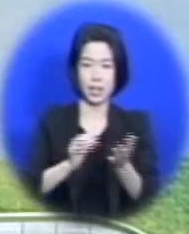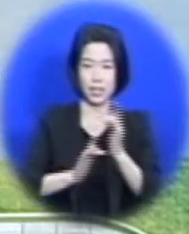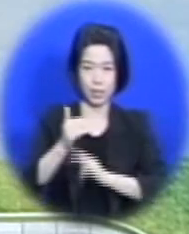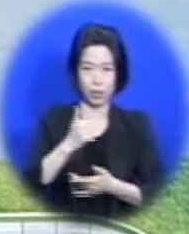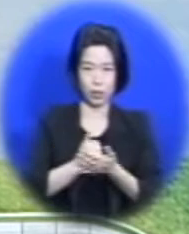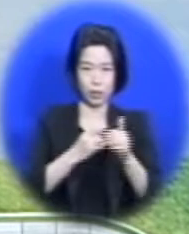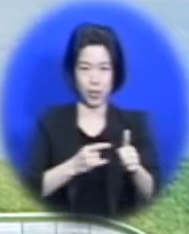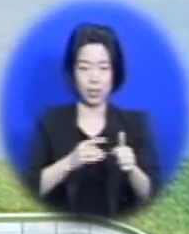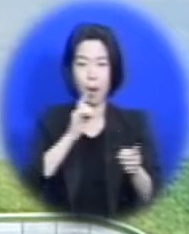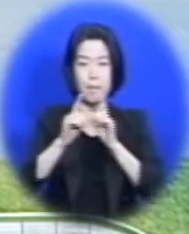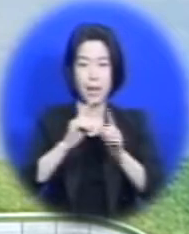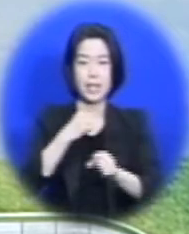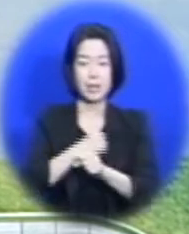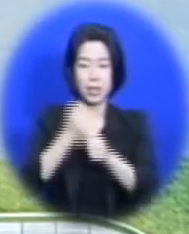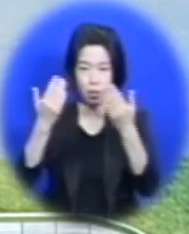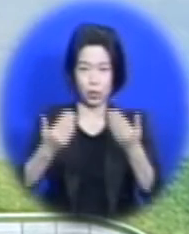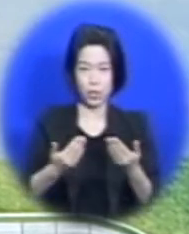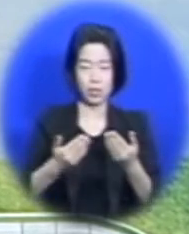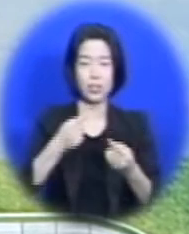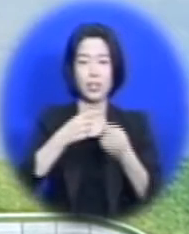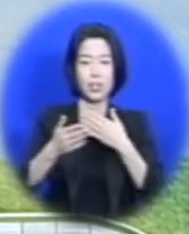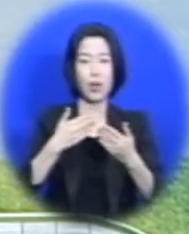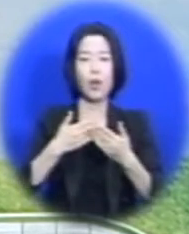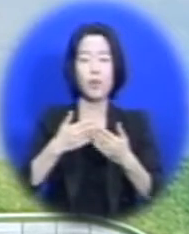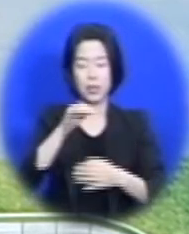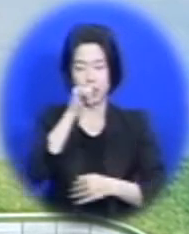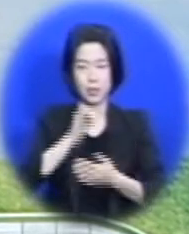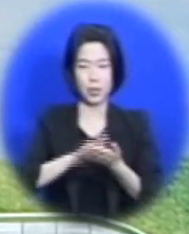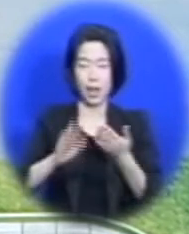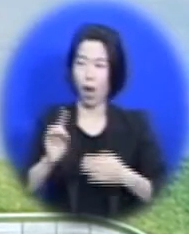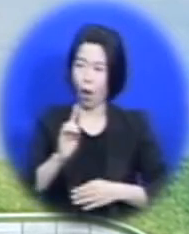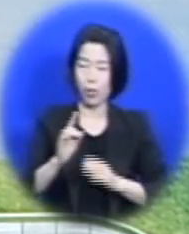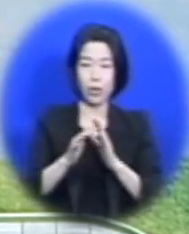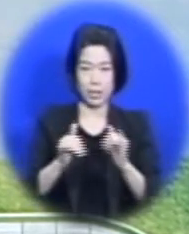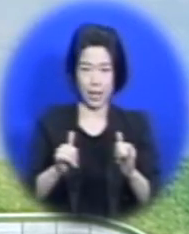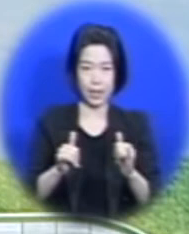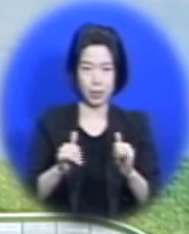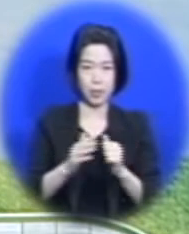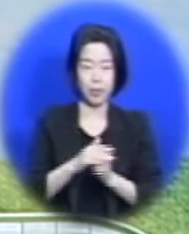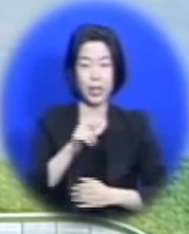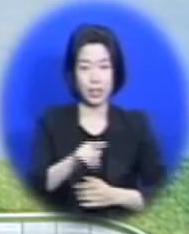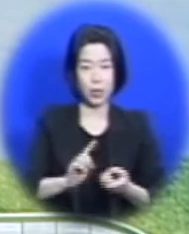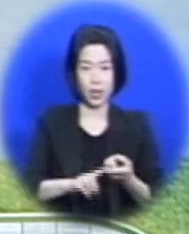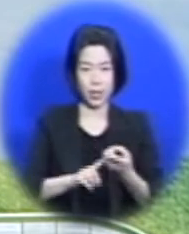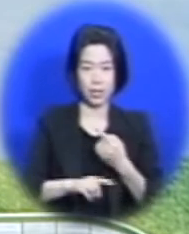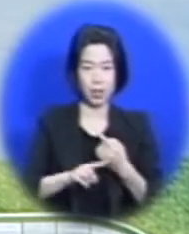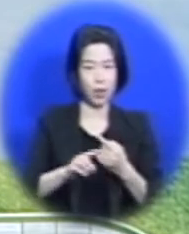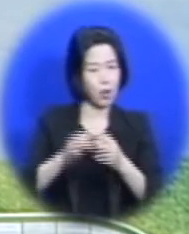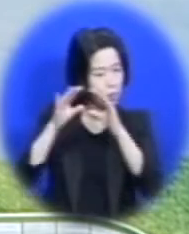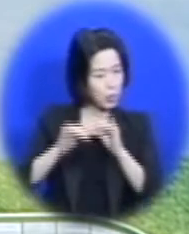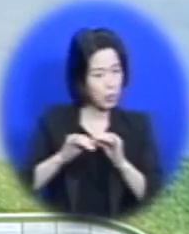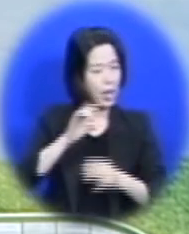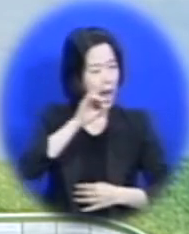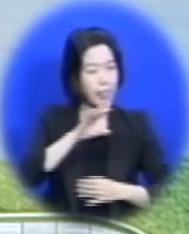예수님께서 말씀하시는 것을 경험하게 됩니다. 어떤 분들은 아마 그 점에 대해서 선뜻 동의가 안